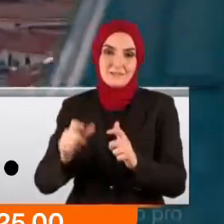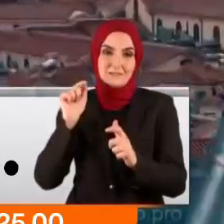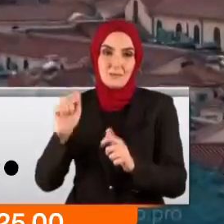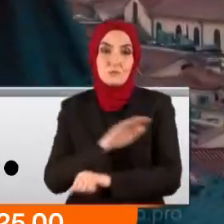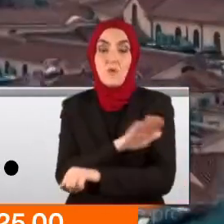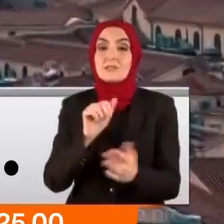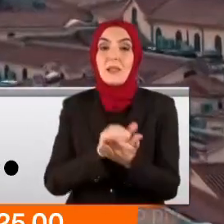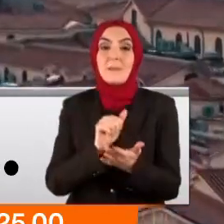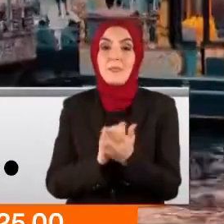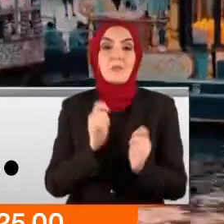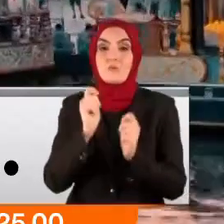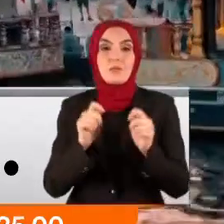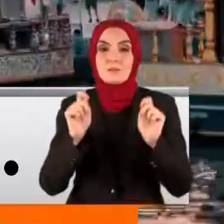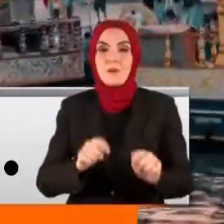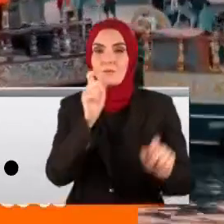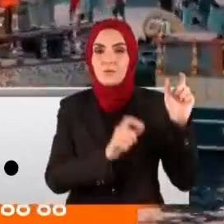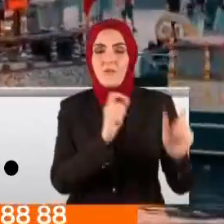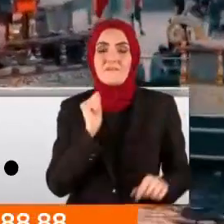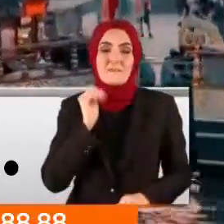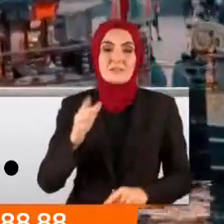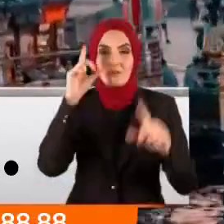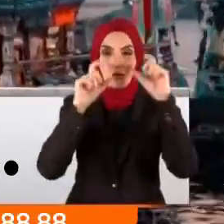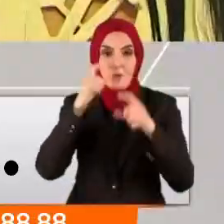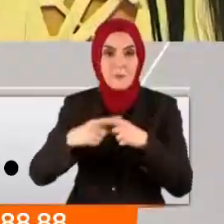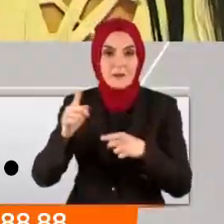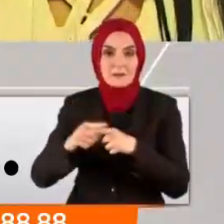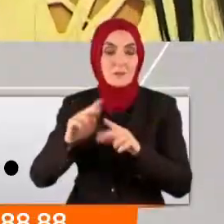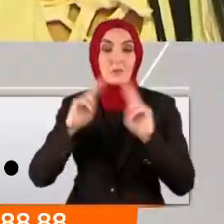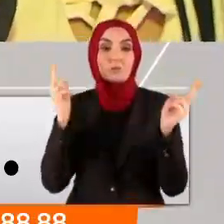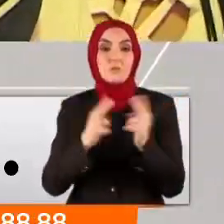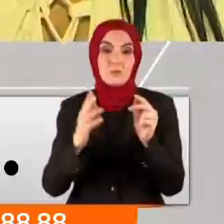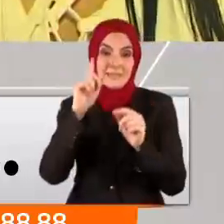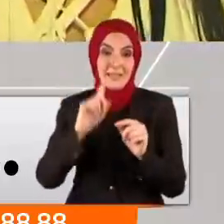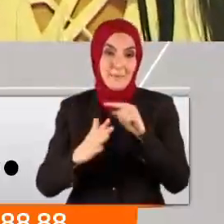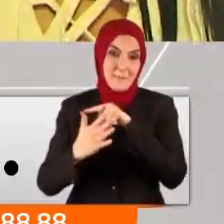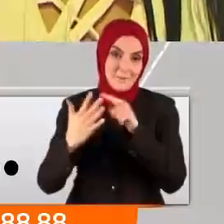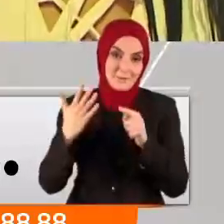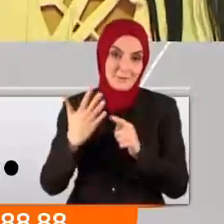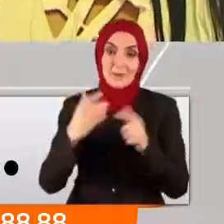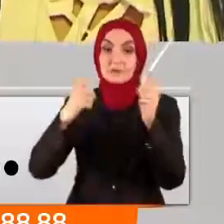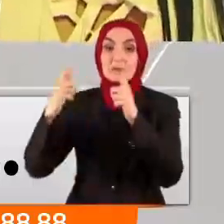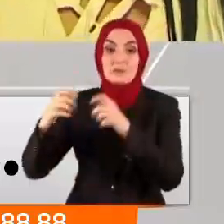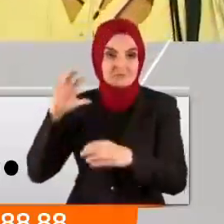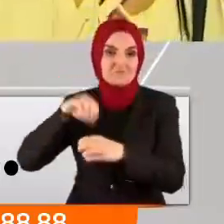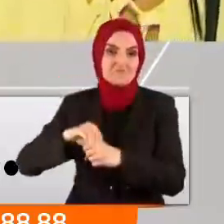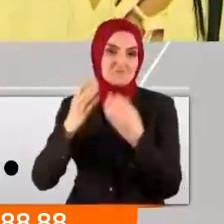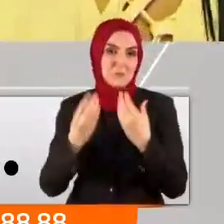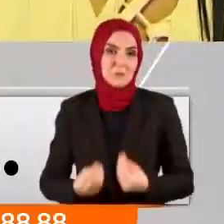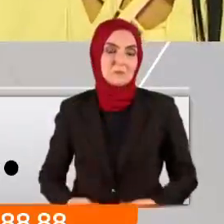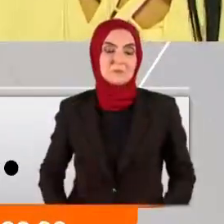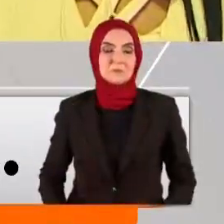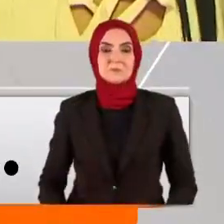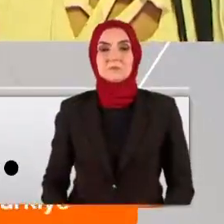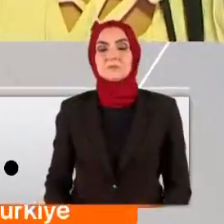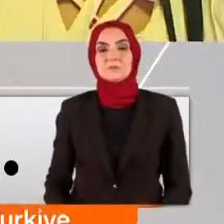çok fotoğraf paylaştığı dünyadaki 5 kentten biri oldu. Here is full people. We are waiting 3 hours. For just